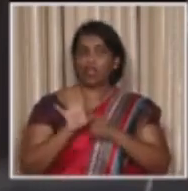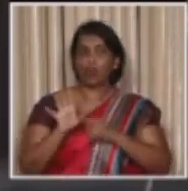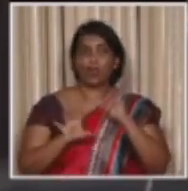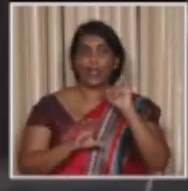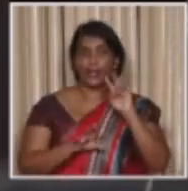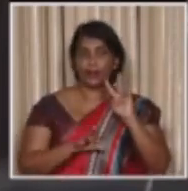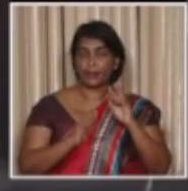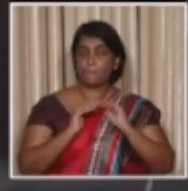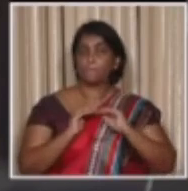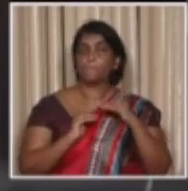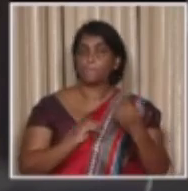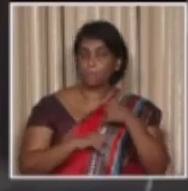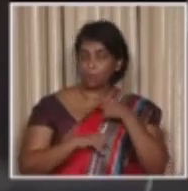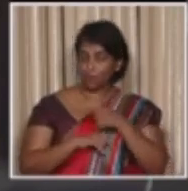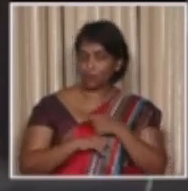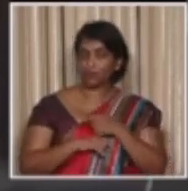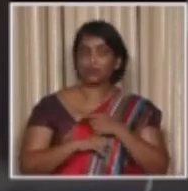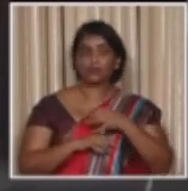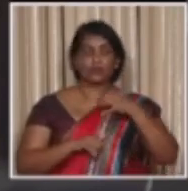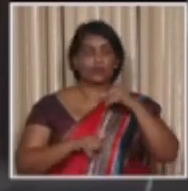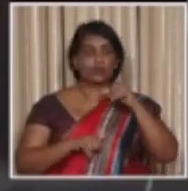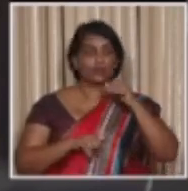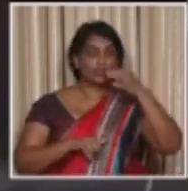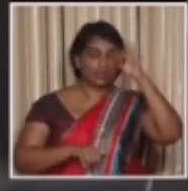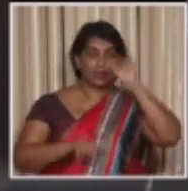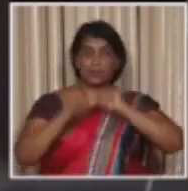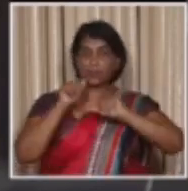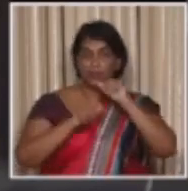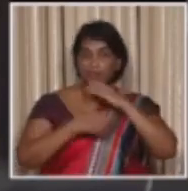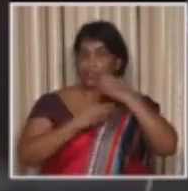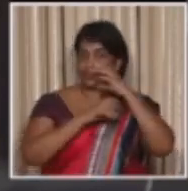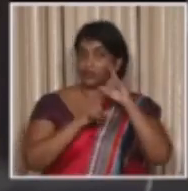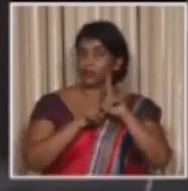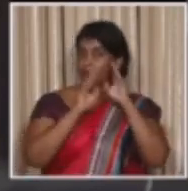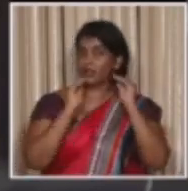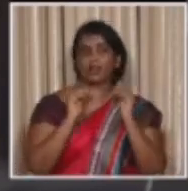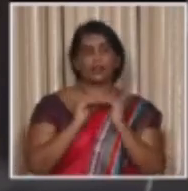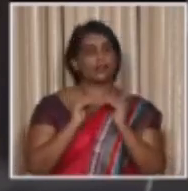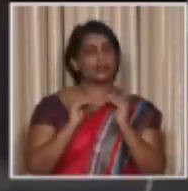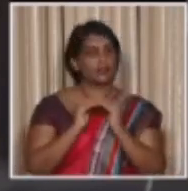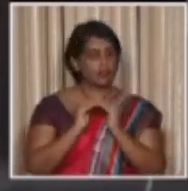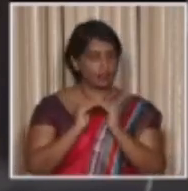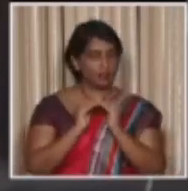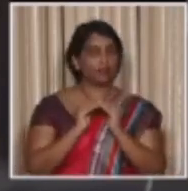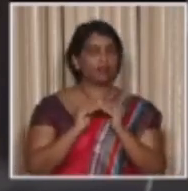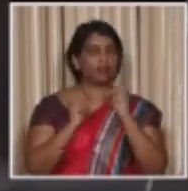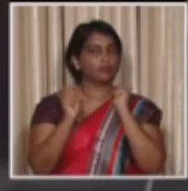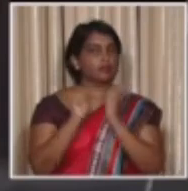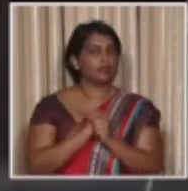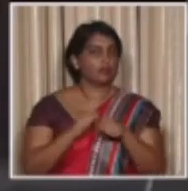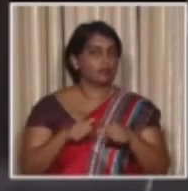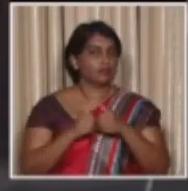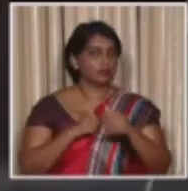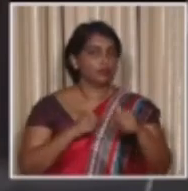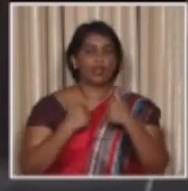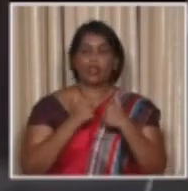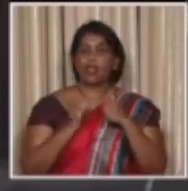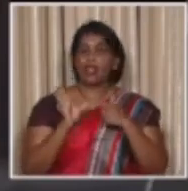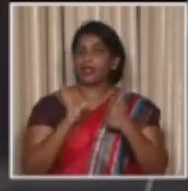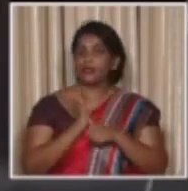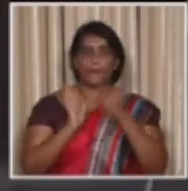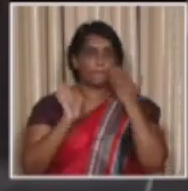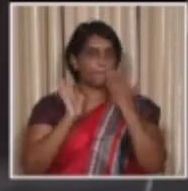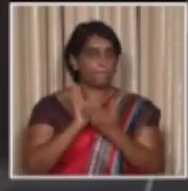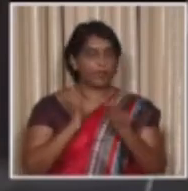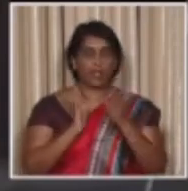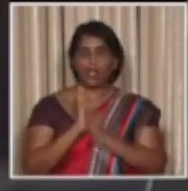62කට පස්සේ මේ වෛද්‍ය ආයුර්වේද වෛද්‍ය විද්‍යාවට ගැළපෙන ආකාරයට සංශෝධනයක් අපිට මේ සංශෝධන පනතේ පේන්නේ